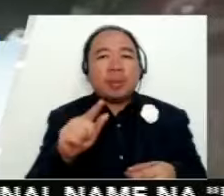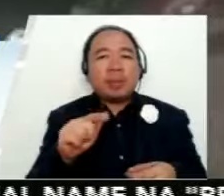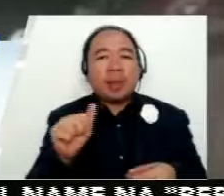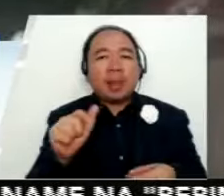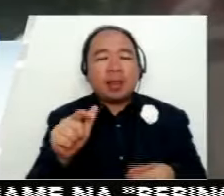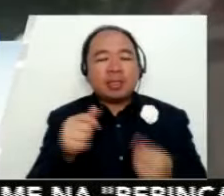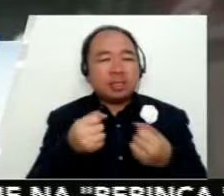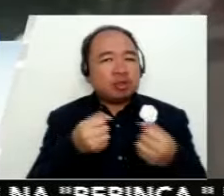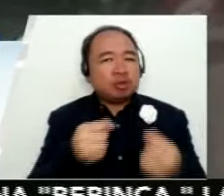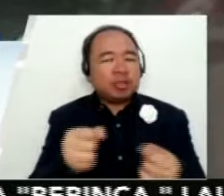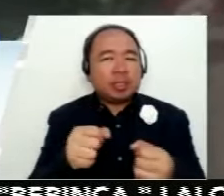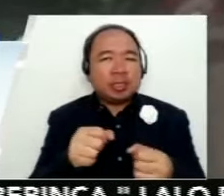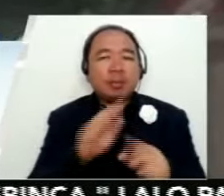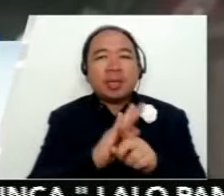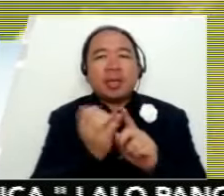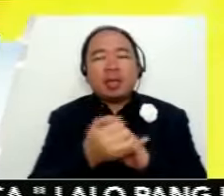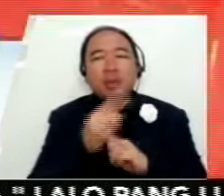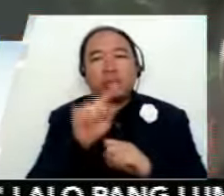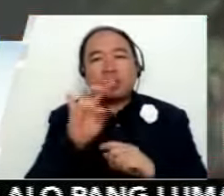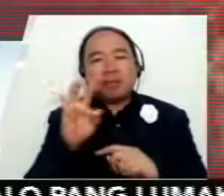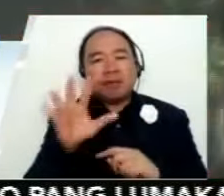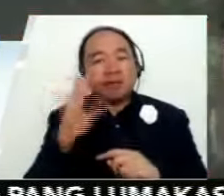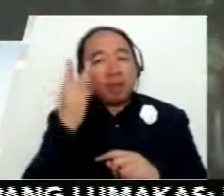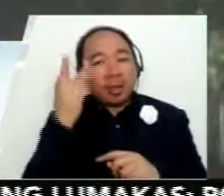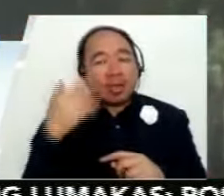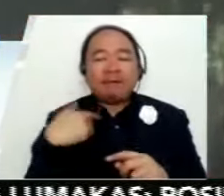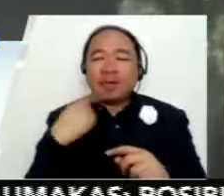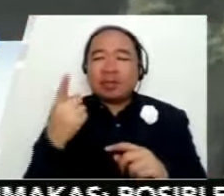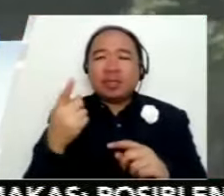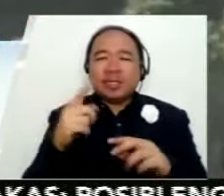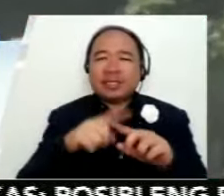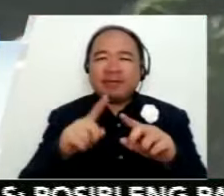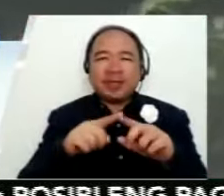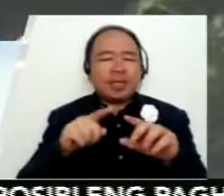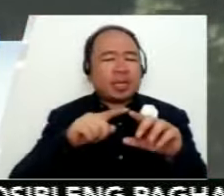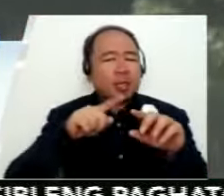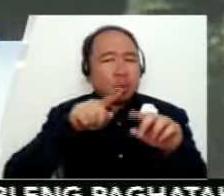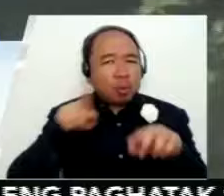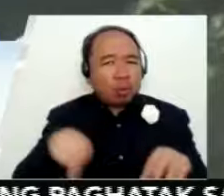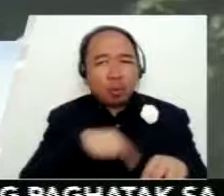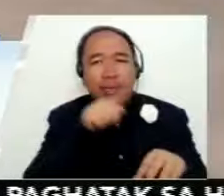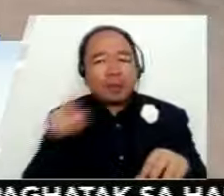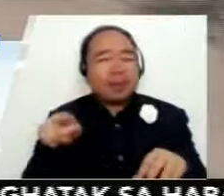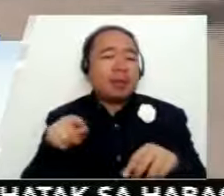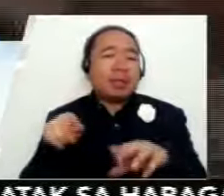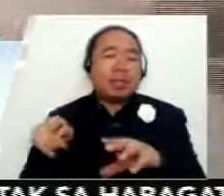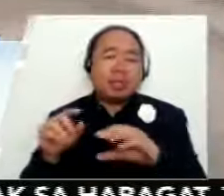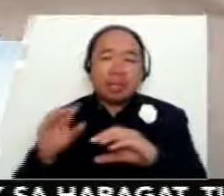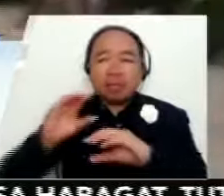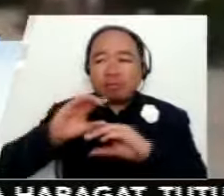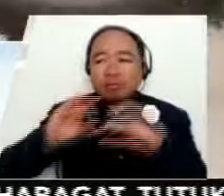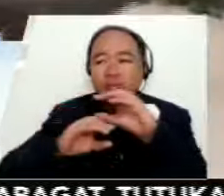Partikular ang patong-patong na gulong sa harap ng isang bahay na sumakop na sa kalahati ng kalsada.